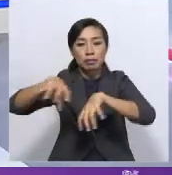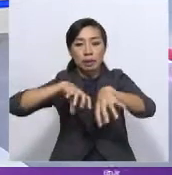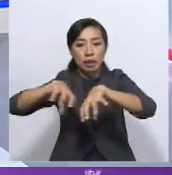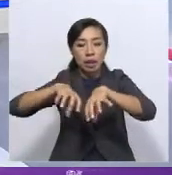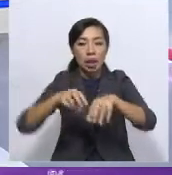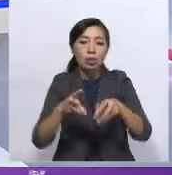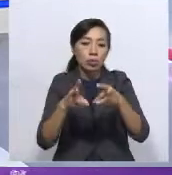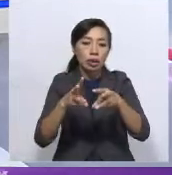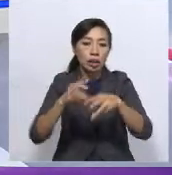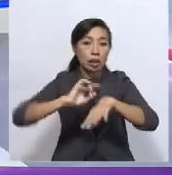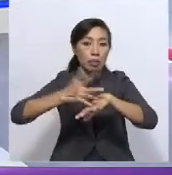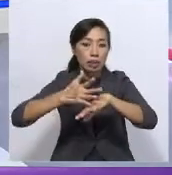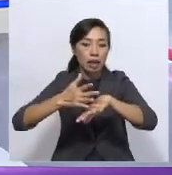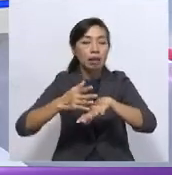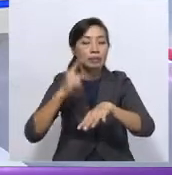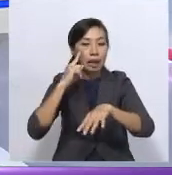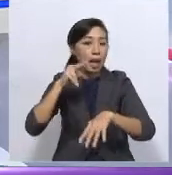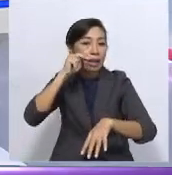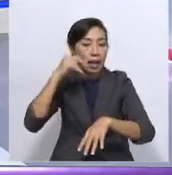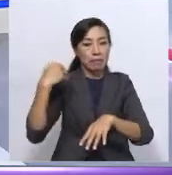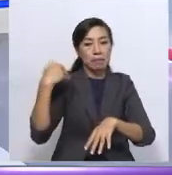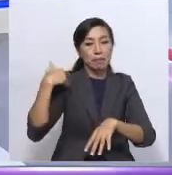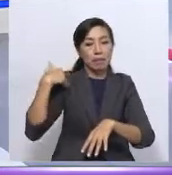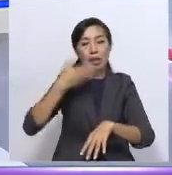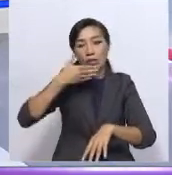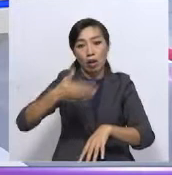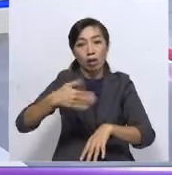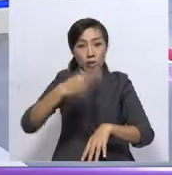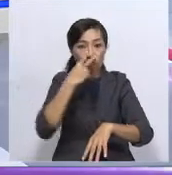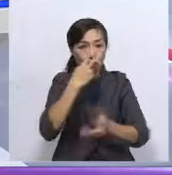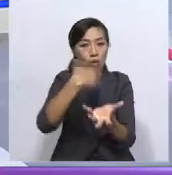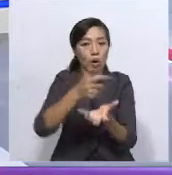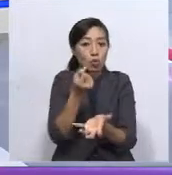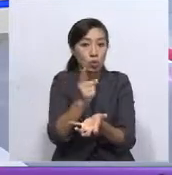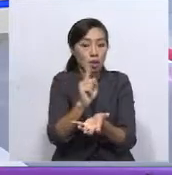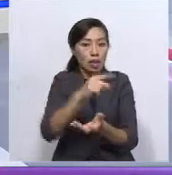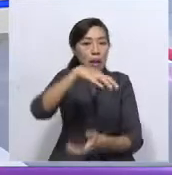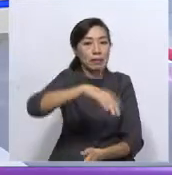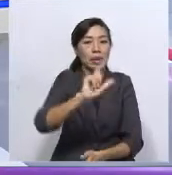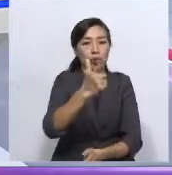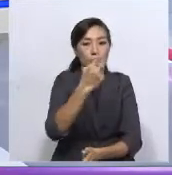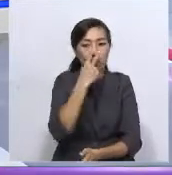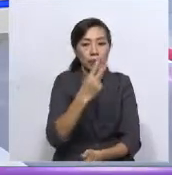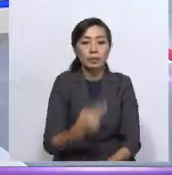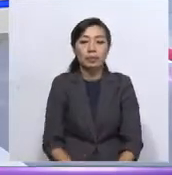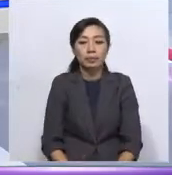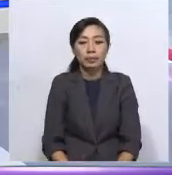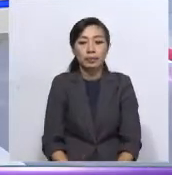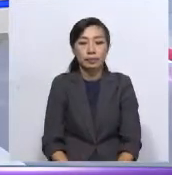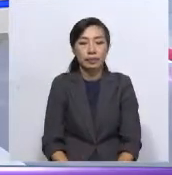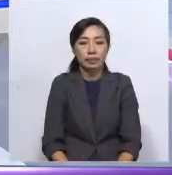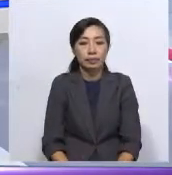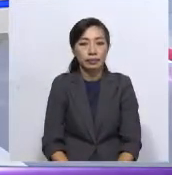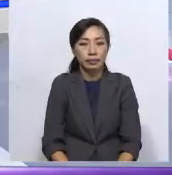มชาติอย่างยั่งยืนคุณอัยราอัลราวีนะครับรายงานบรรยากาศมาจากพื้นที่การจัดงานนะครับก็คือที่ Impact เมืองทองธานีเจอเลยครับ